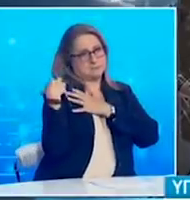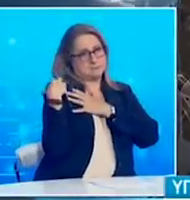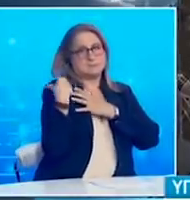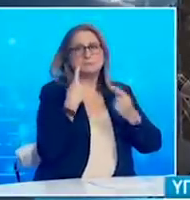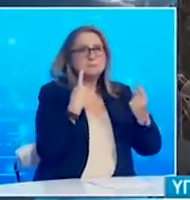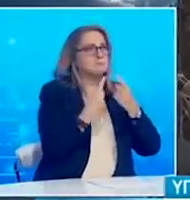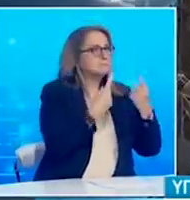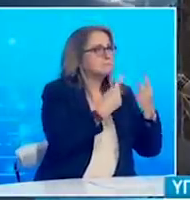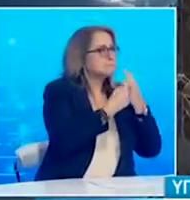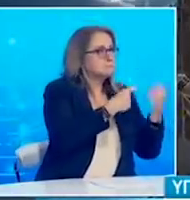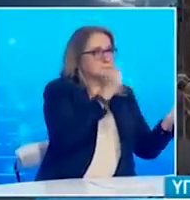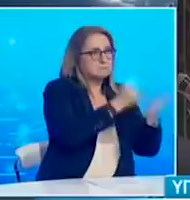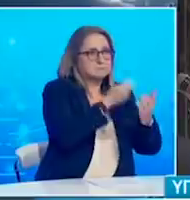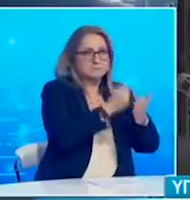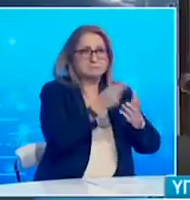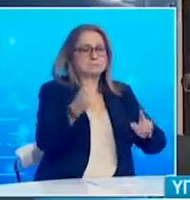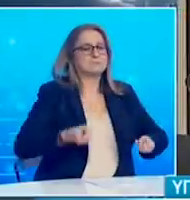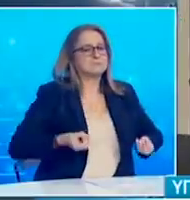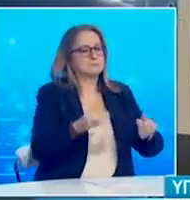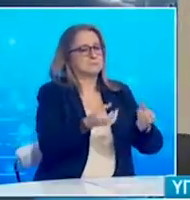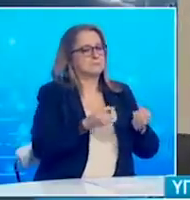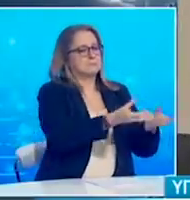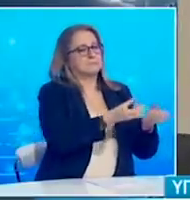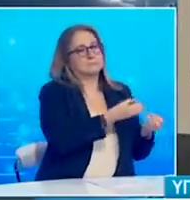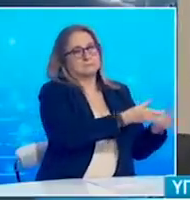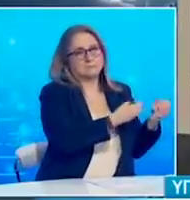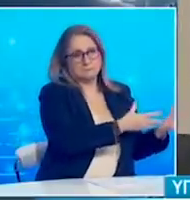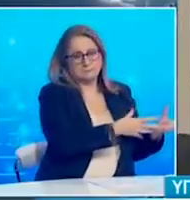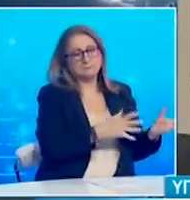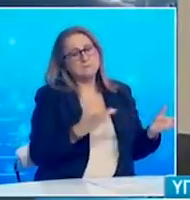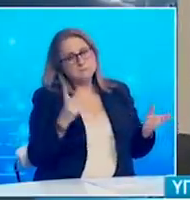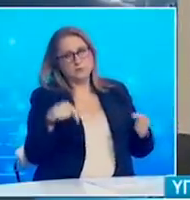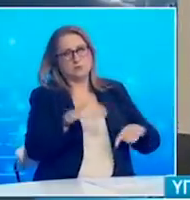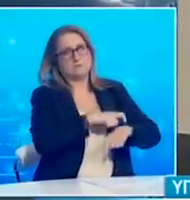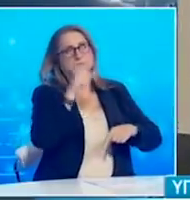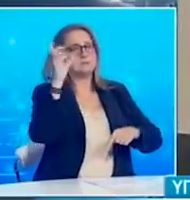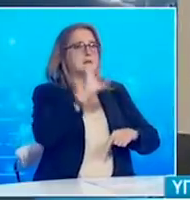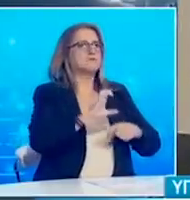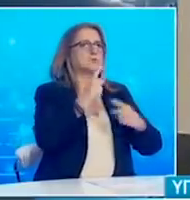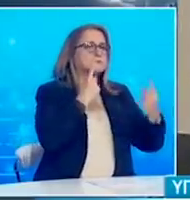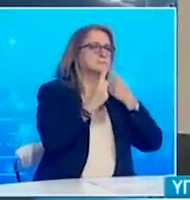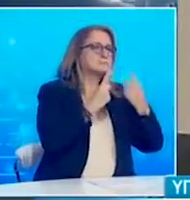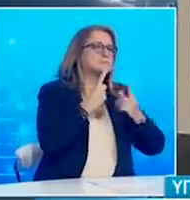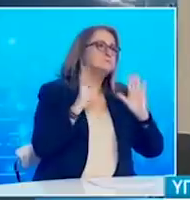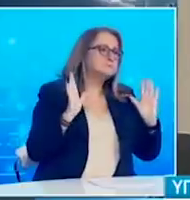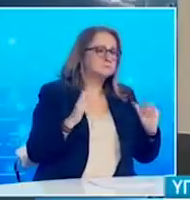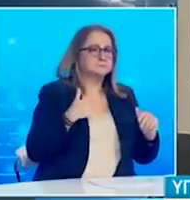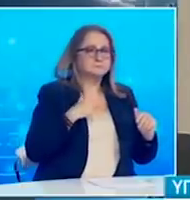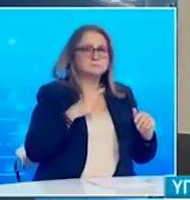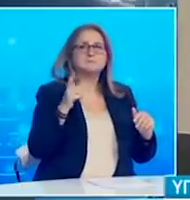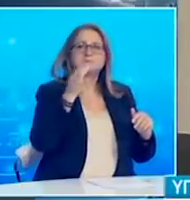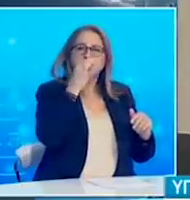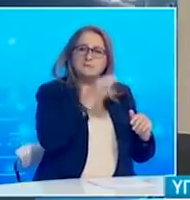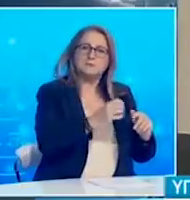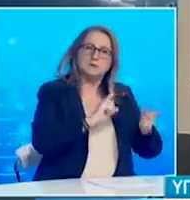διαπραγματεύεται με εταιρείες εμβολίων προκειμένου να γίνει διάθεση σε κάθε κράτος μέλος. Ήδη ανακοινώθηκε η